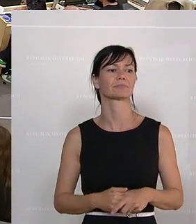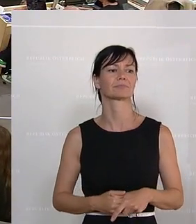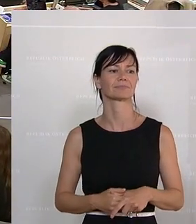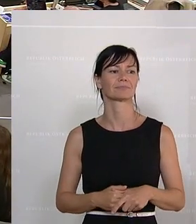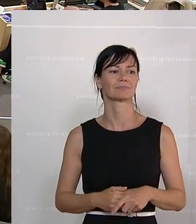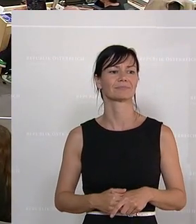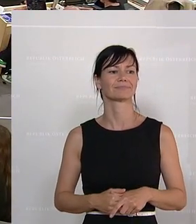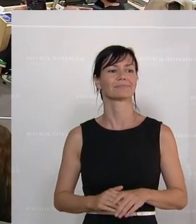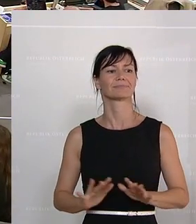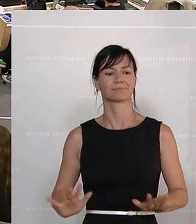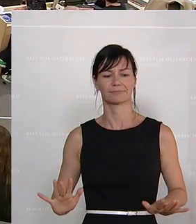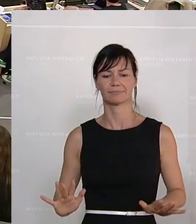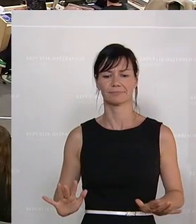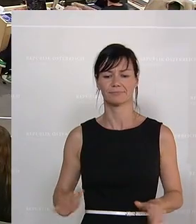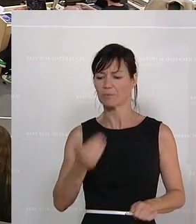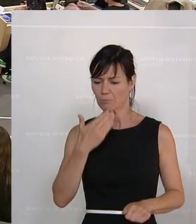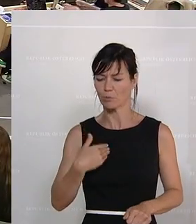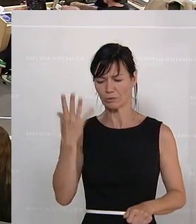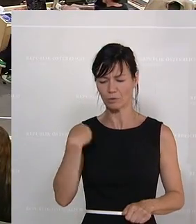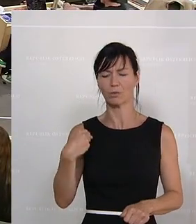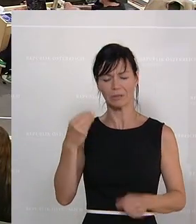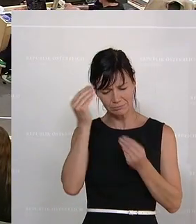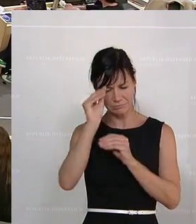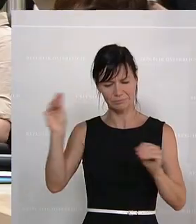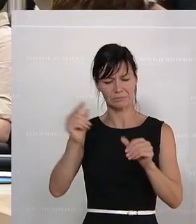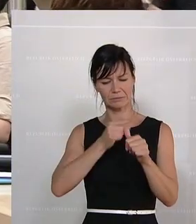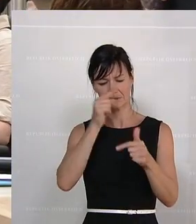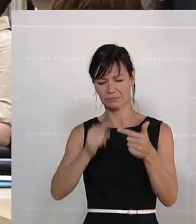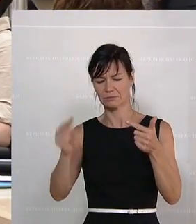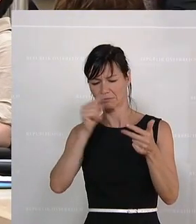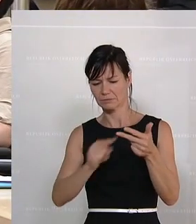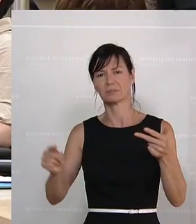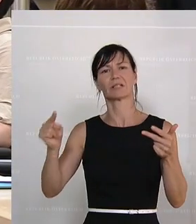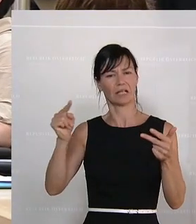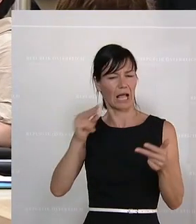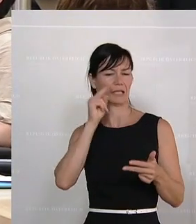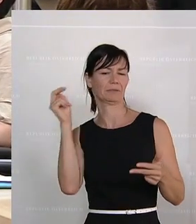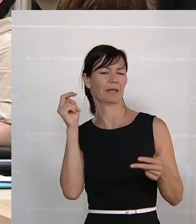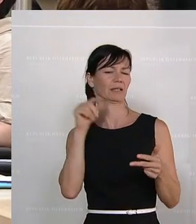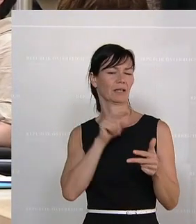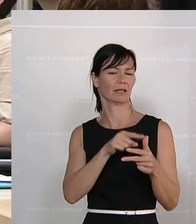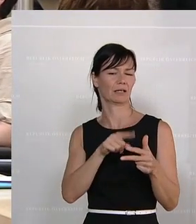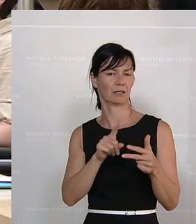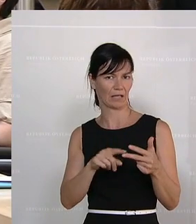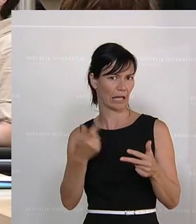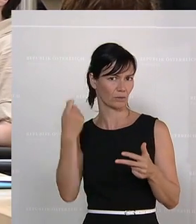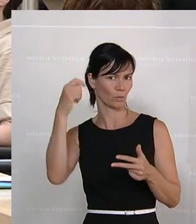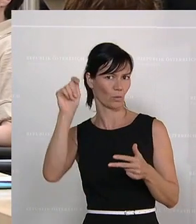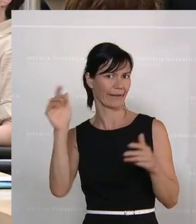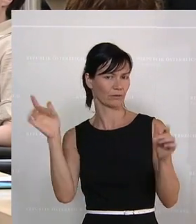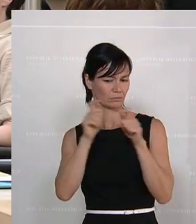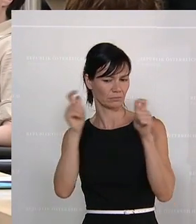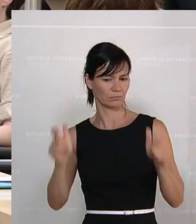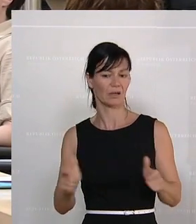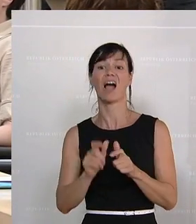also ich möchte noch mal vielleicht grundsätzlich auf die drei grund aspekte dieses pakets eingehen das erste ist warum haben wir nicht direkt